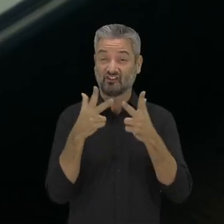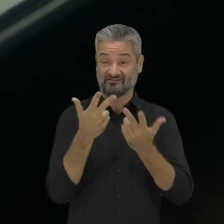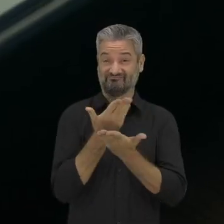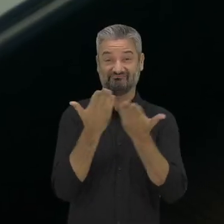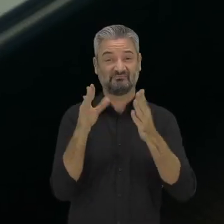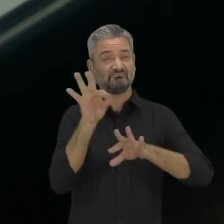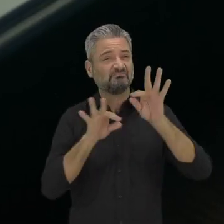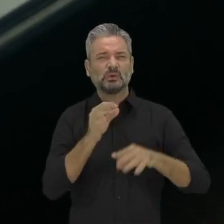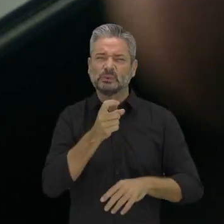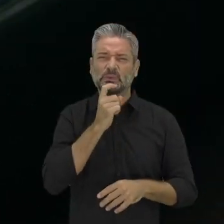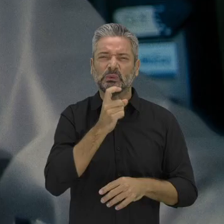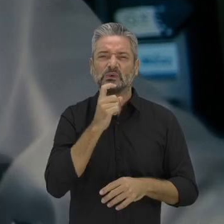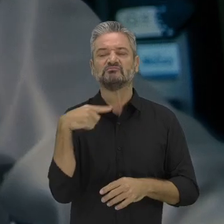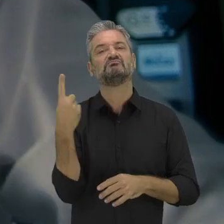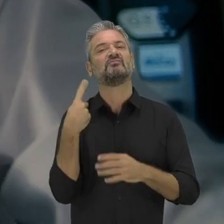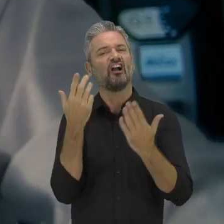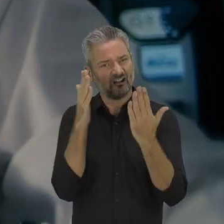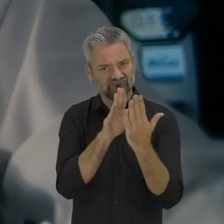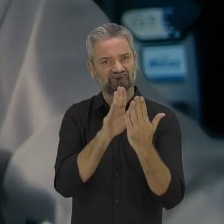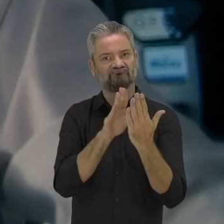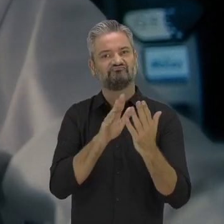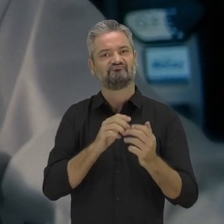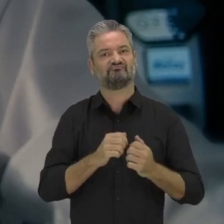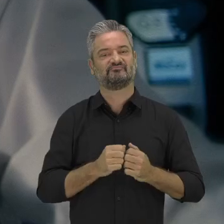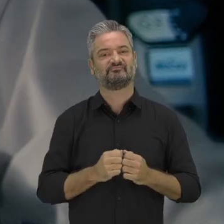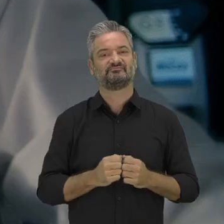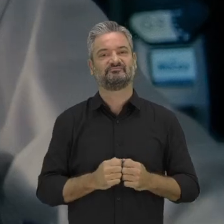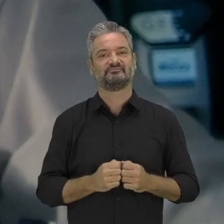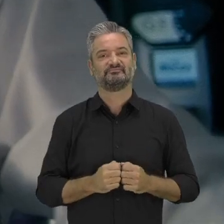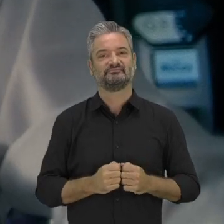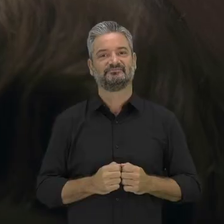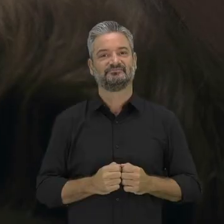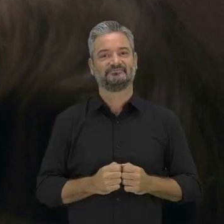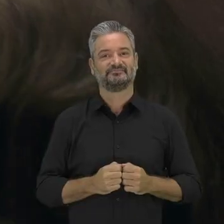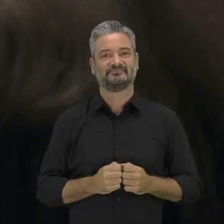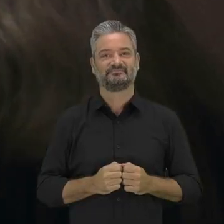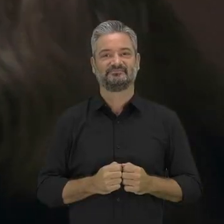Eguneroko bizitzan, egin behar ditugun erabaki zailak.